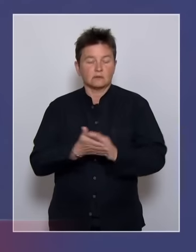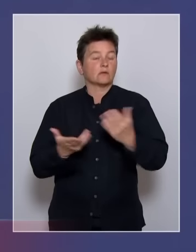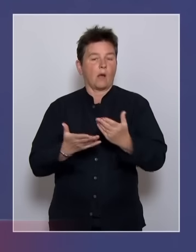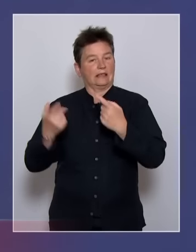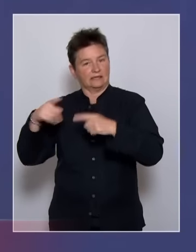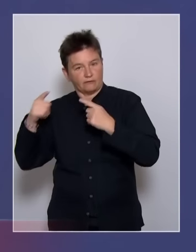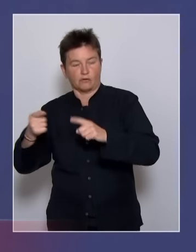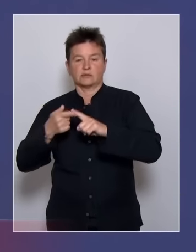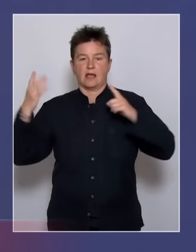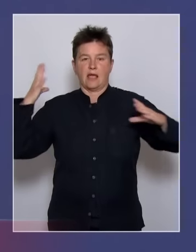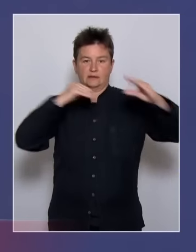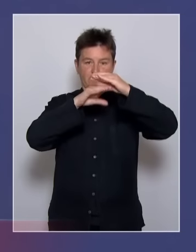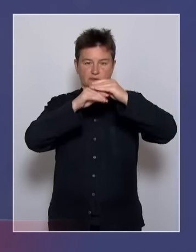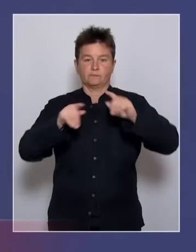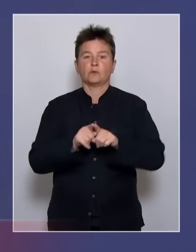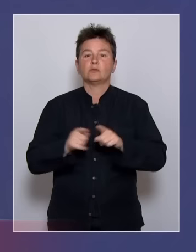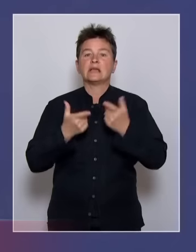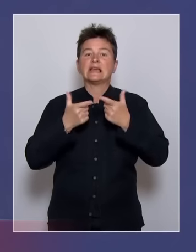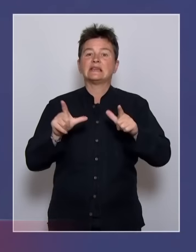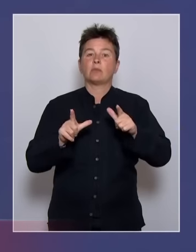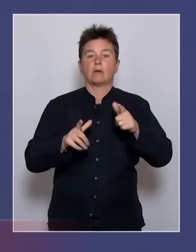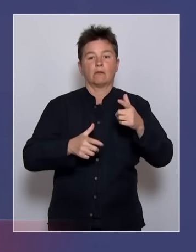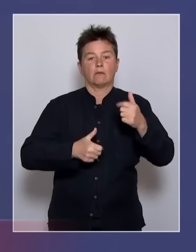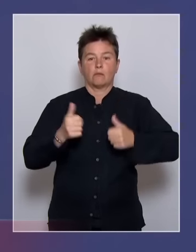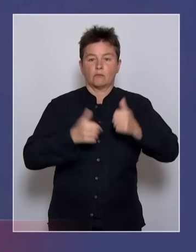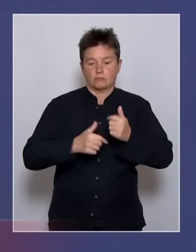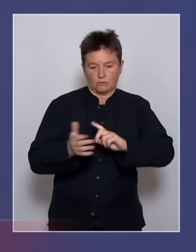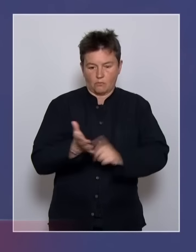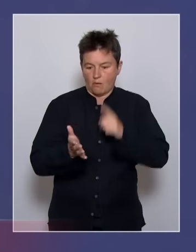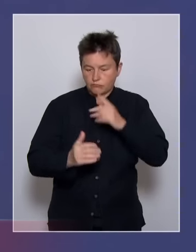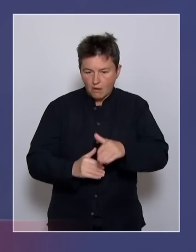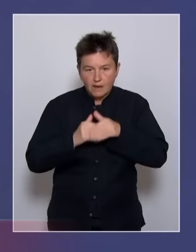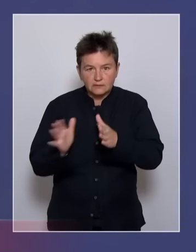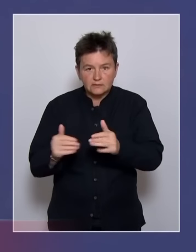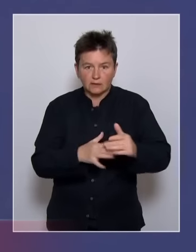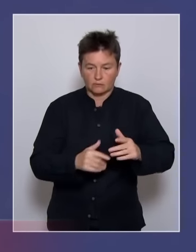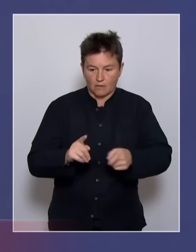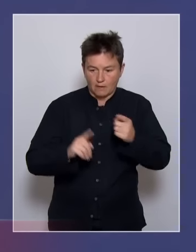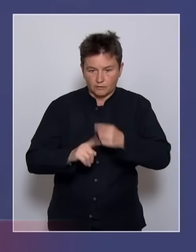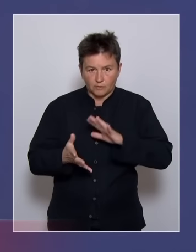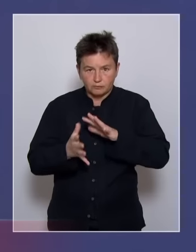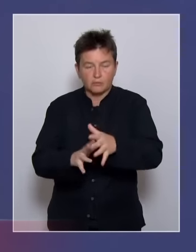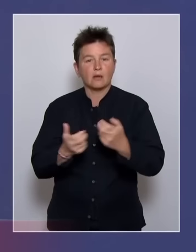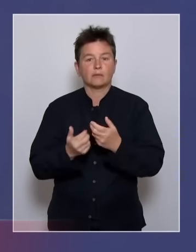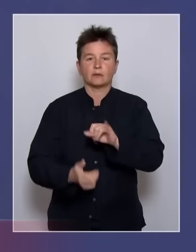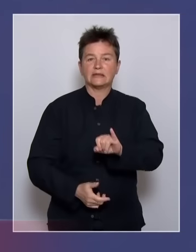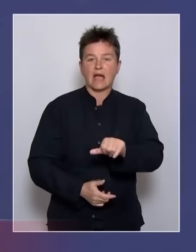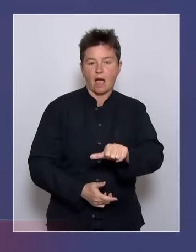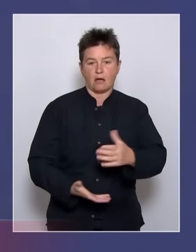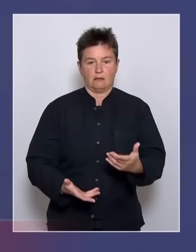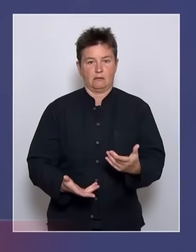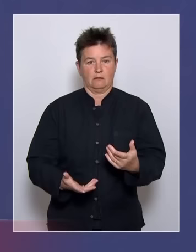espace et dérogation à la libre concurrence pour soutenir les secteurs clés en transition sur l'intelligence artificielle,